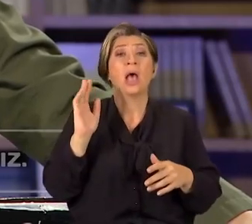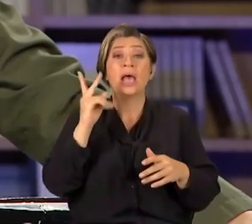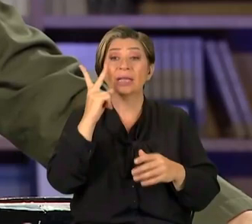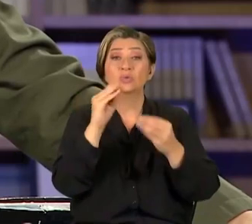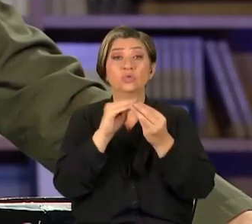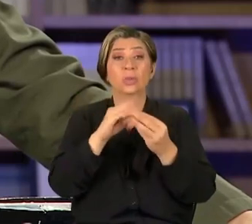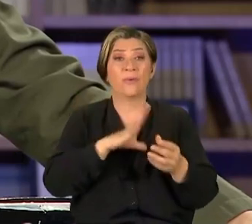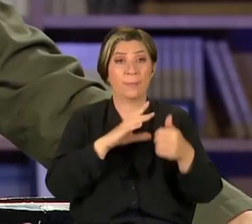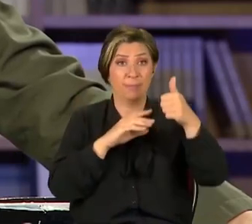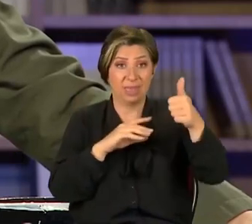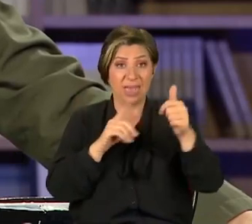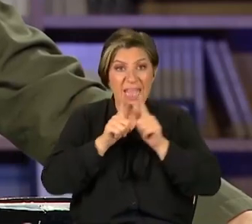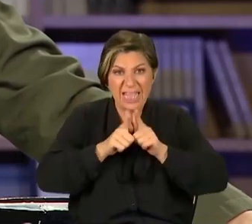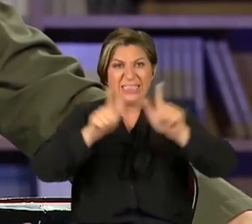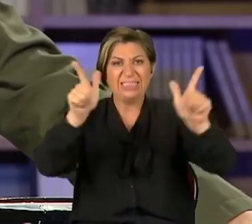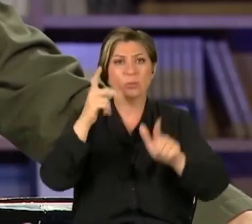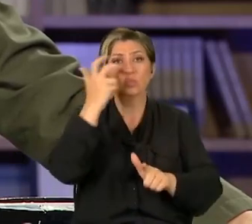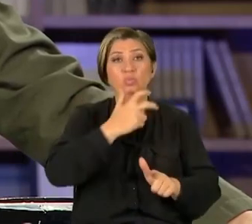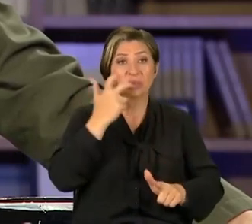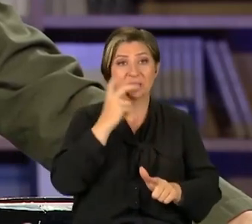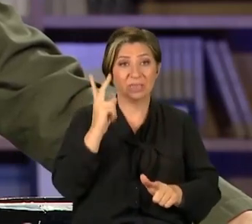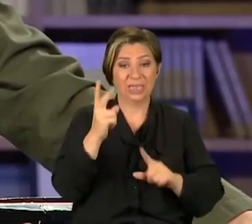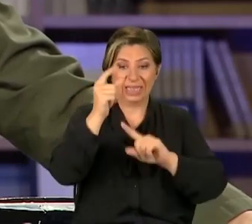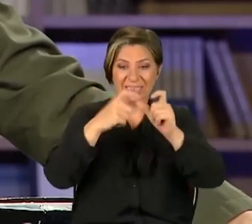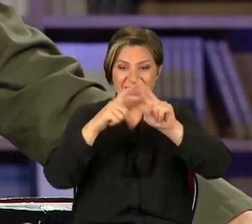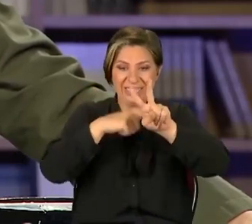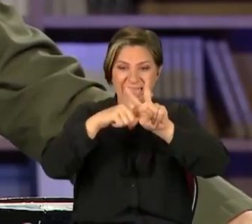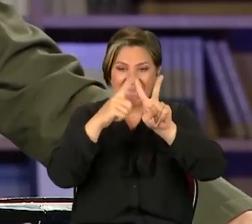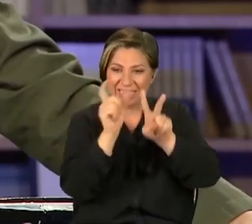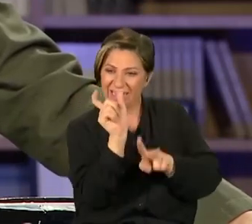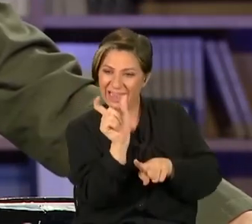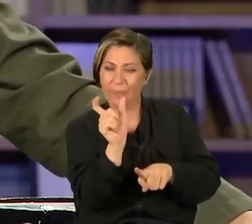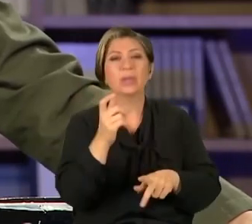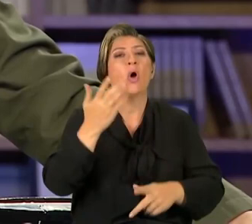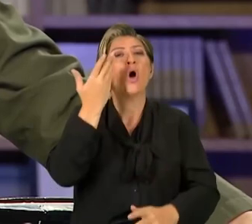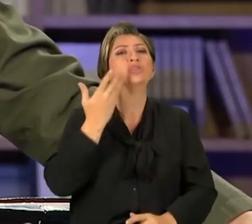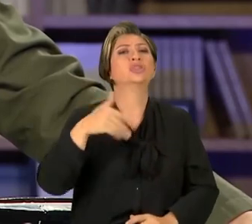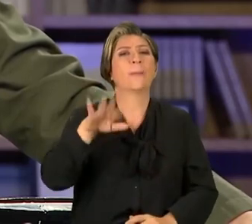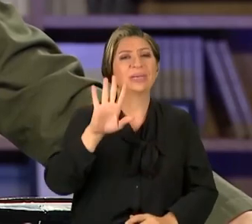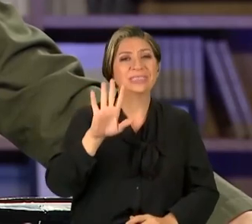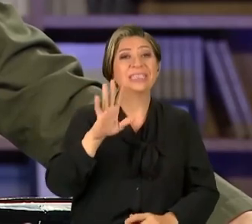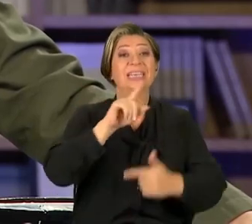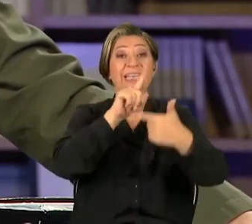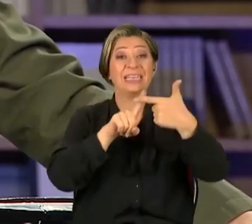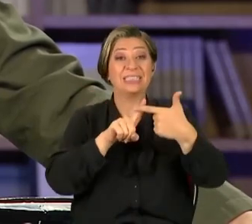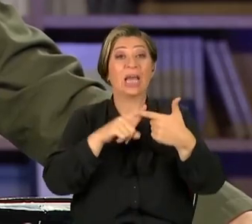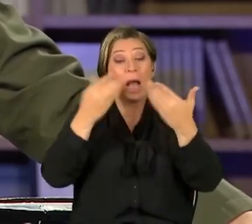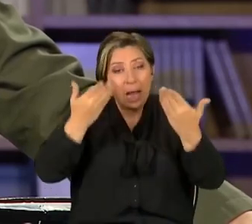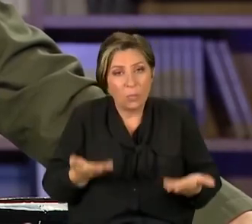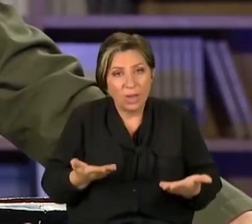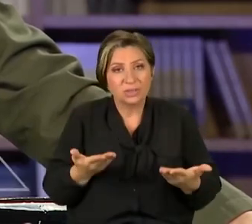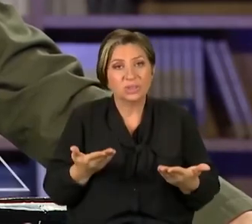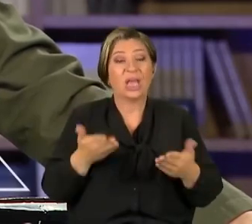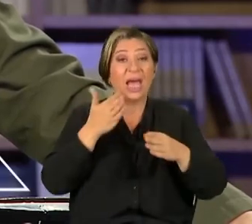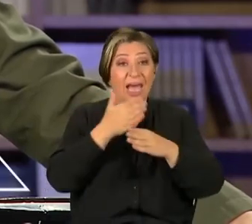iki suçlama var Bir İsyan müziği kimse İsyan kelimesinden hoşlanmaz İsyan müziği denmesinden hoşlanan ikincisi kabulleniş